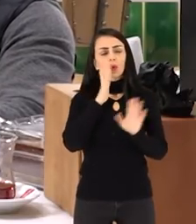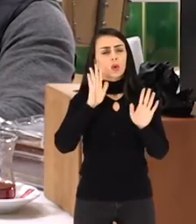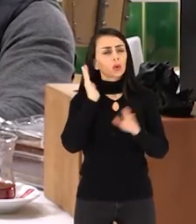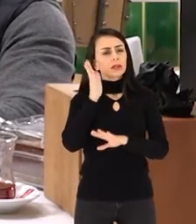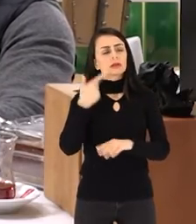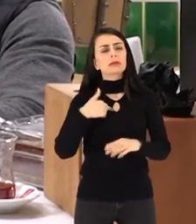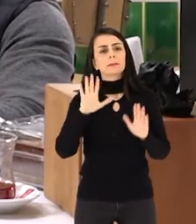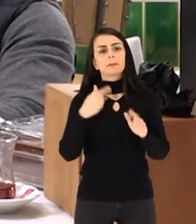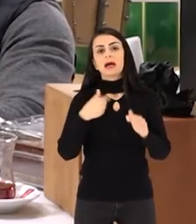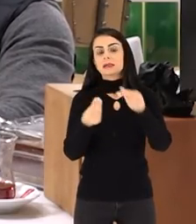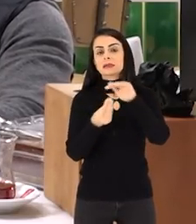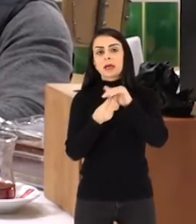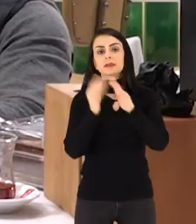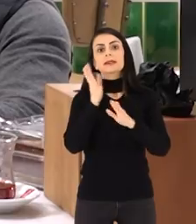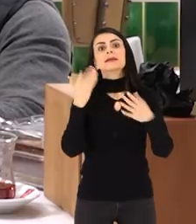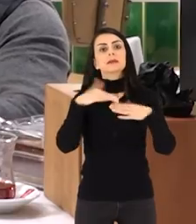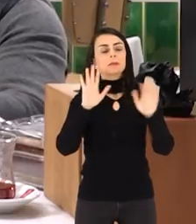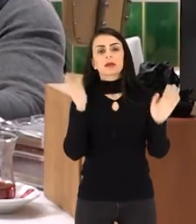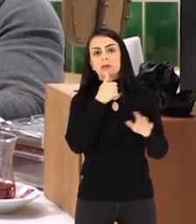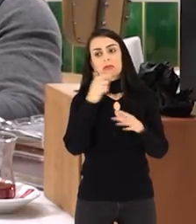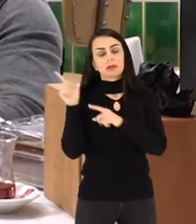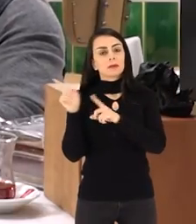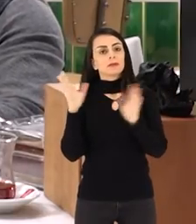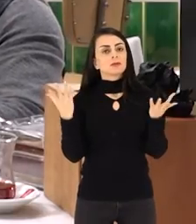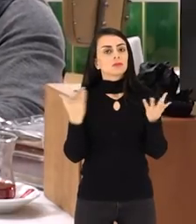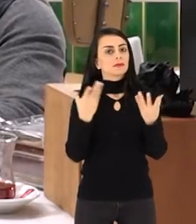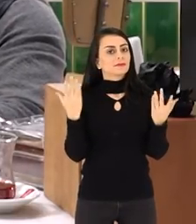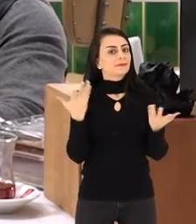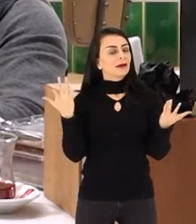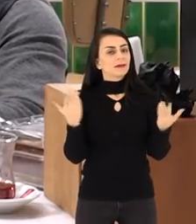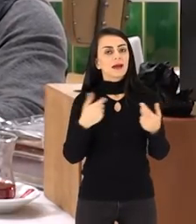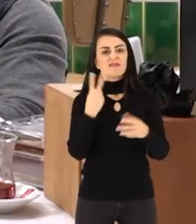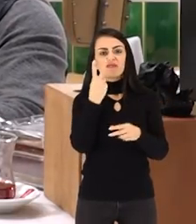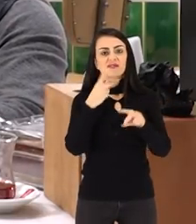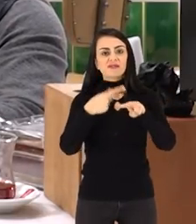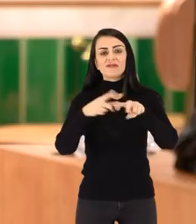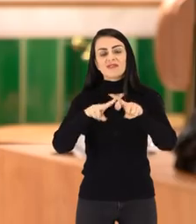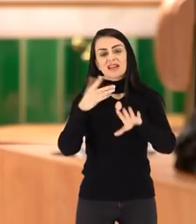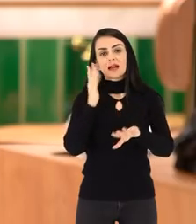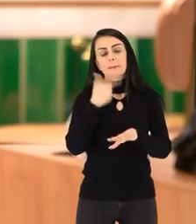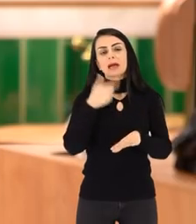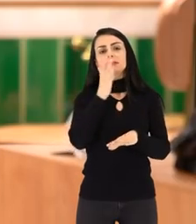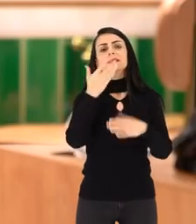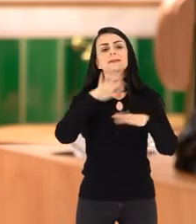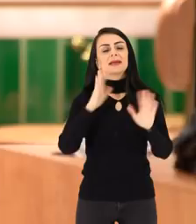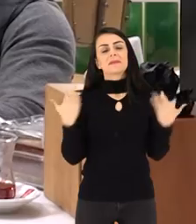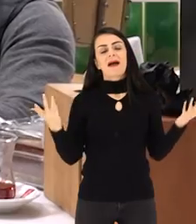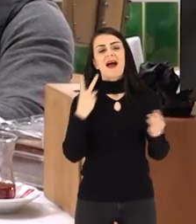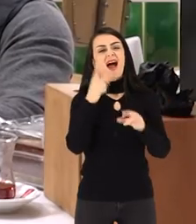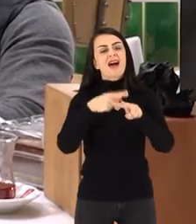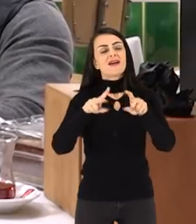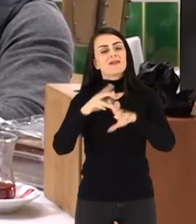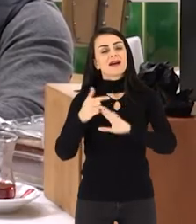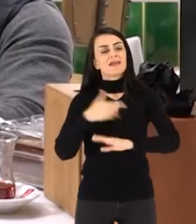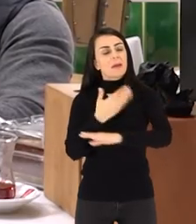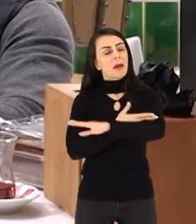gittim da oraya ediyorum. Da gittim. Gittin mi oraya gittim, da? Gittim evet. Vay, bu kadar gezmeye gitme ben zaten. Ya, Van'a gitmedim herhalde bir. Van'a işte. Da ben gittim Ebru. Hay